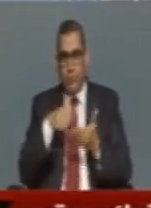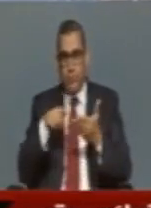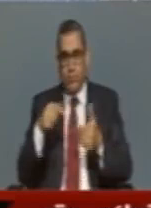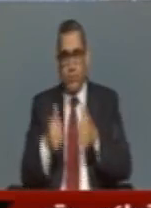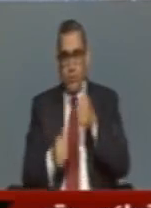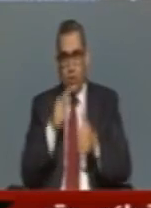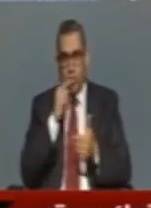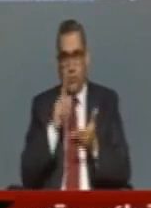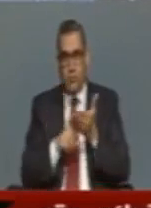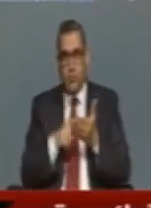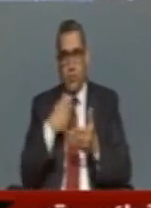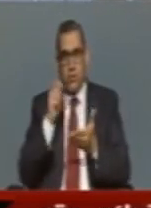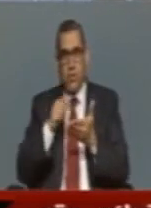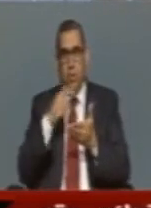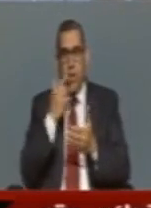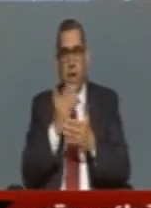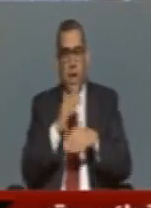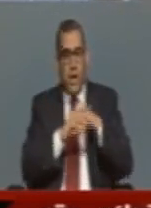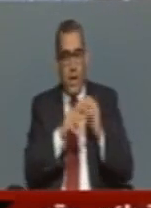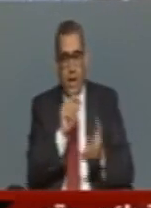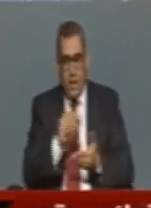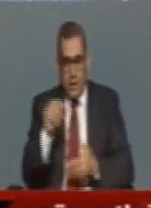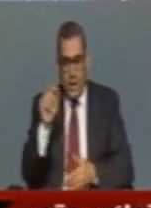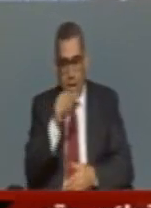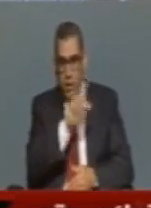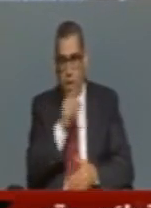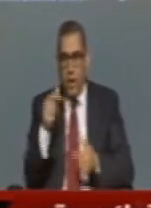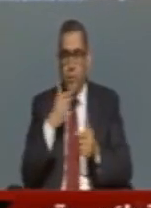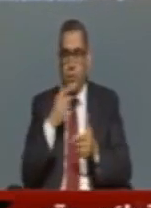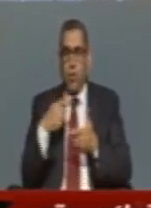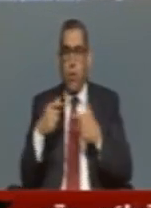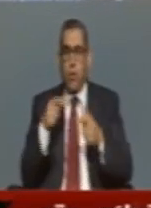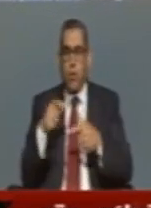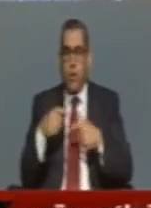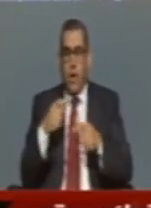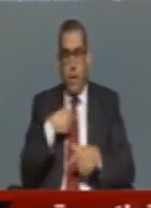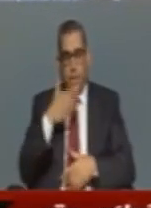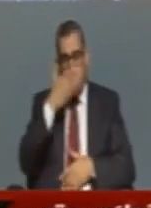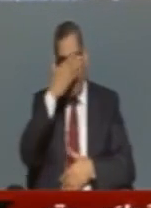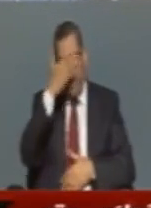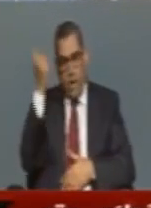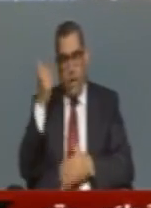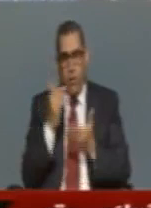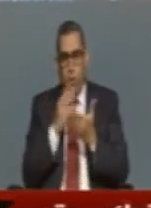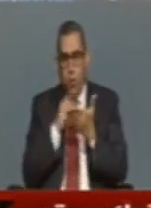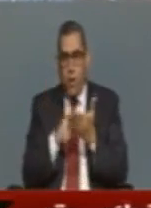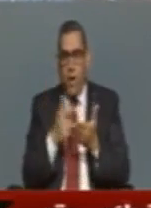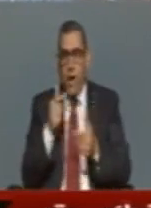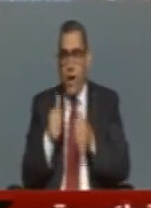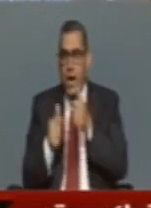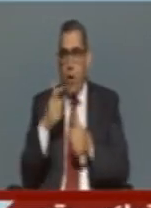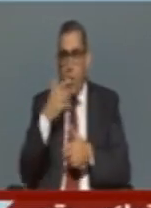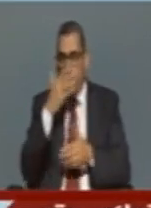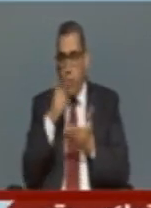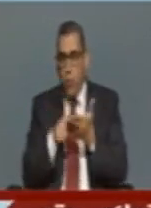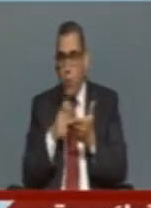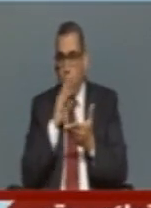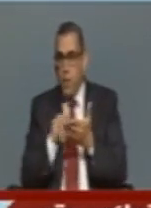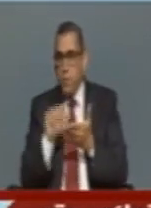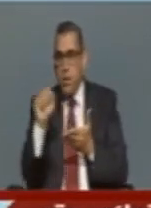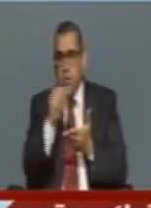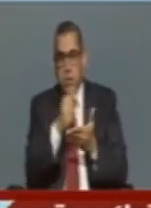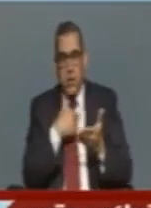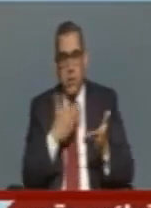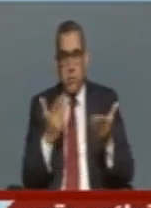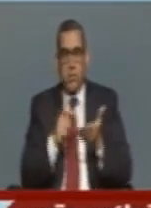يصححوا الكتروني، فيها نوع من الاريحية وما هو يعرفش خالص الورقة دي بتاعت مين، استحالة يعرف هي ورقة مين. ده انا ممكن ابعت ورقة من